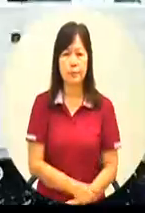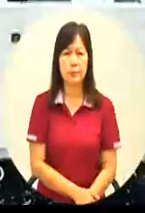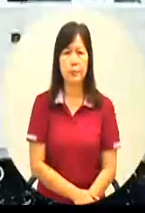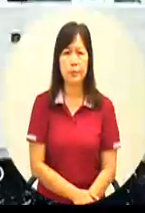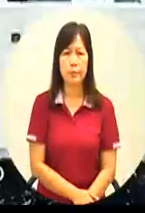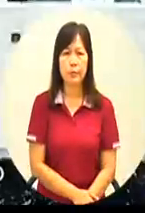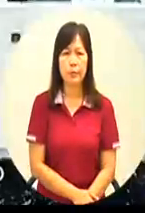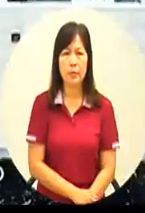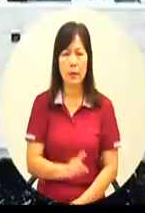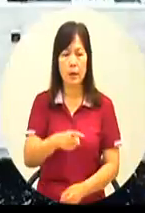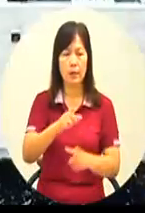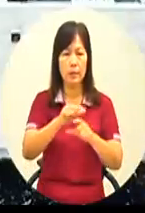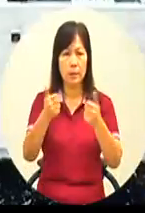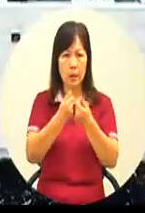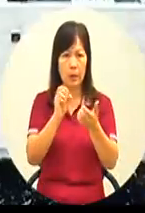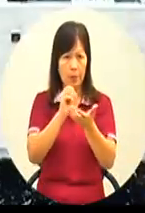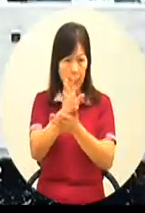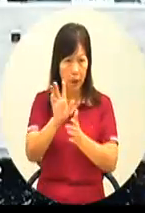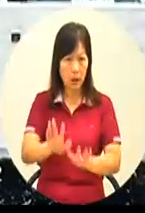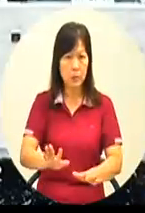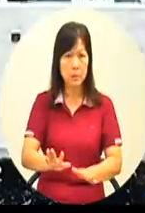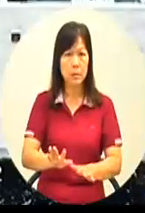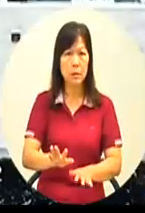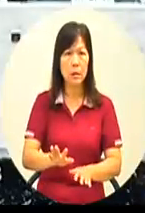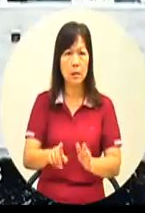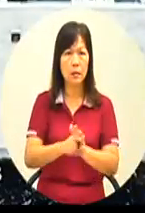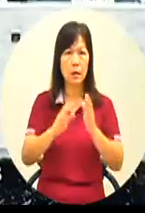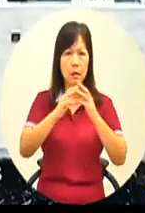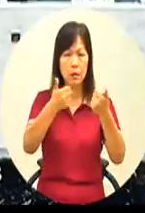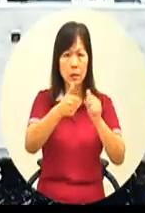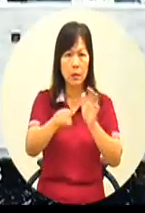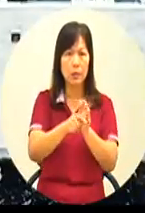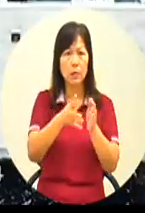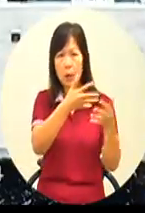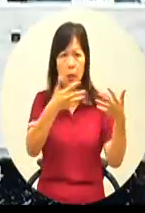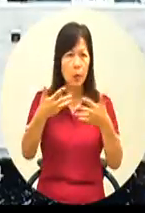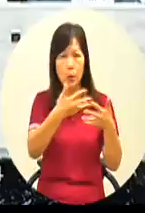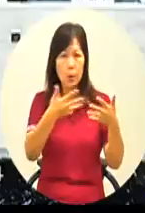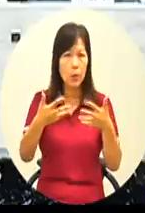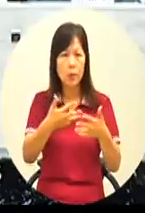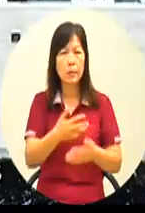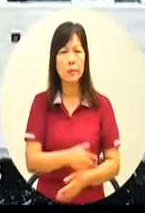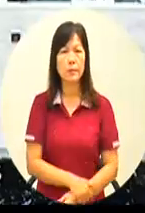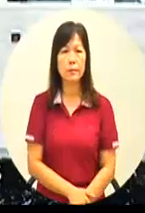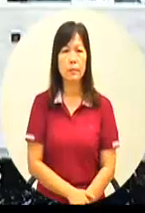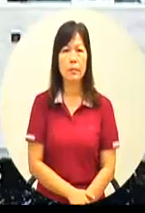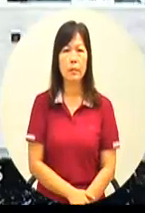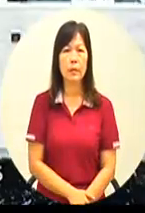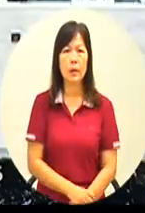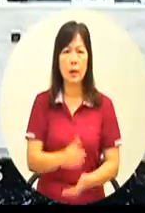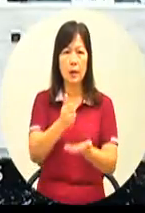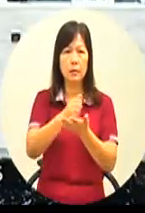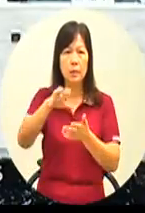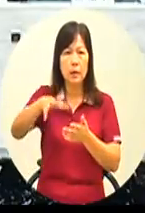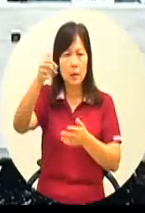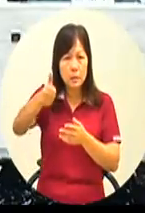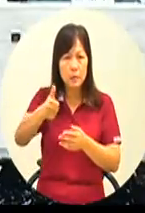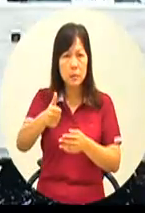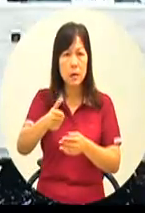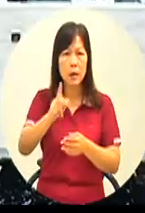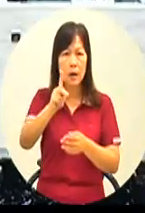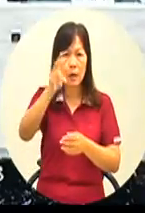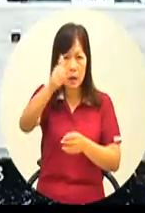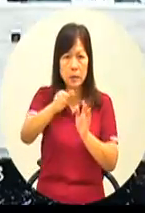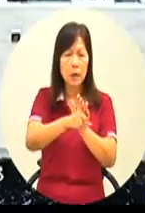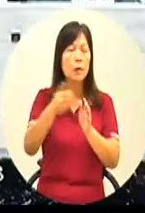好，向大会报告，今天那个议员的质询哈，都是 请来一个局长、科长啊，就